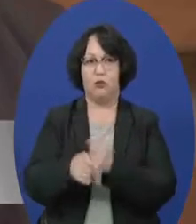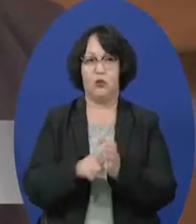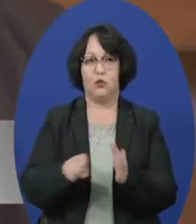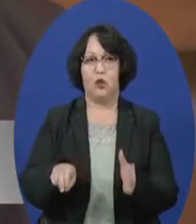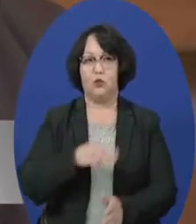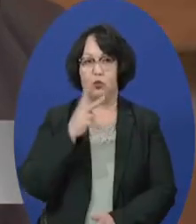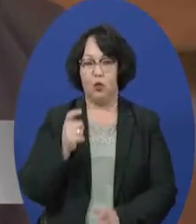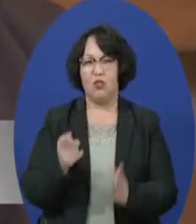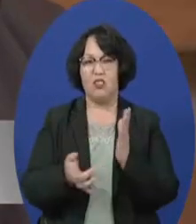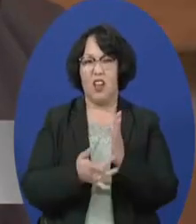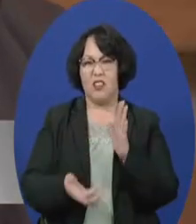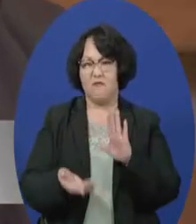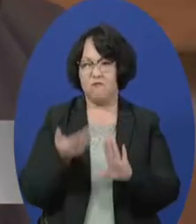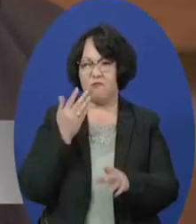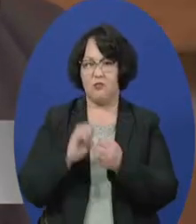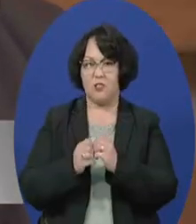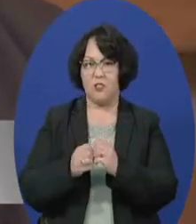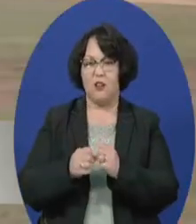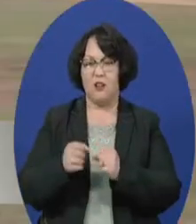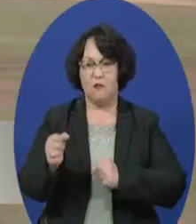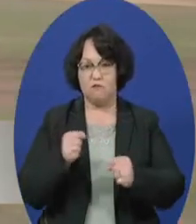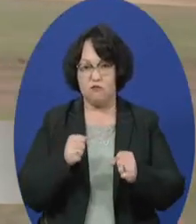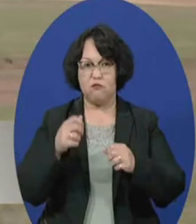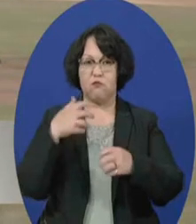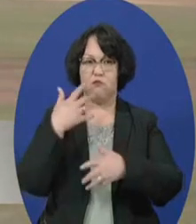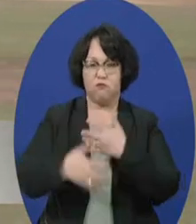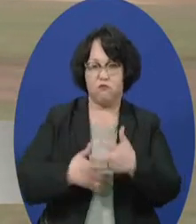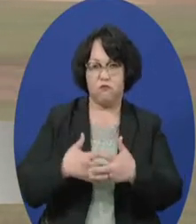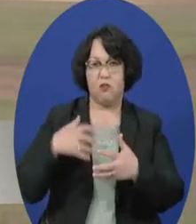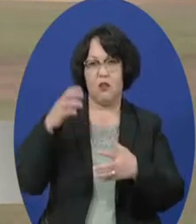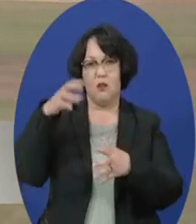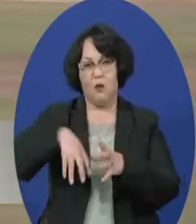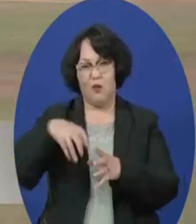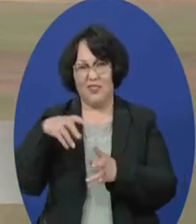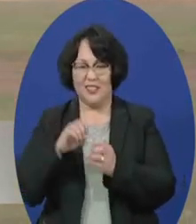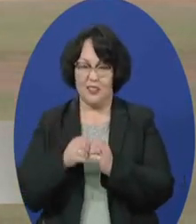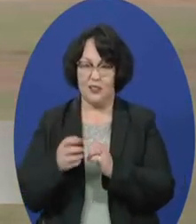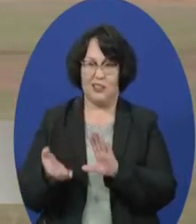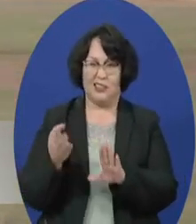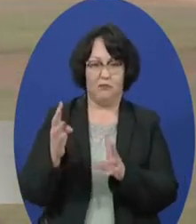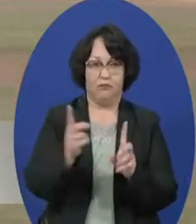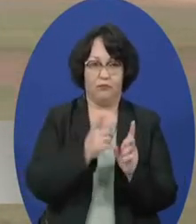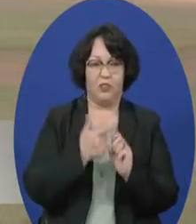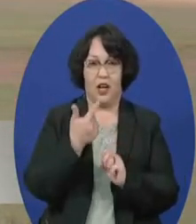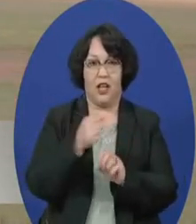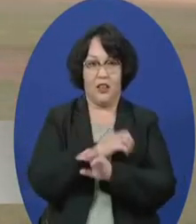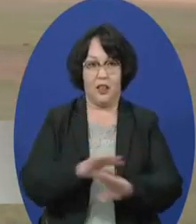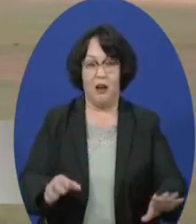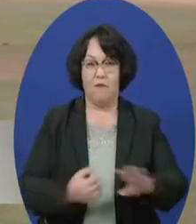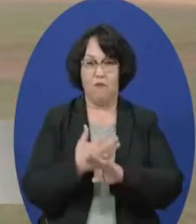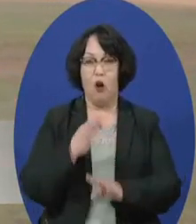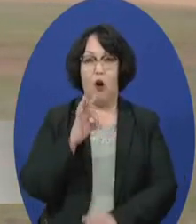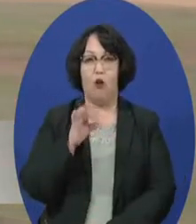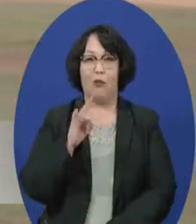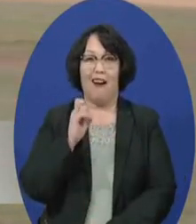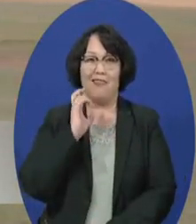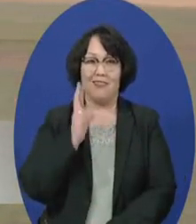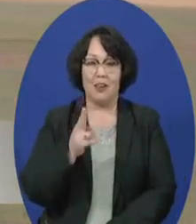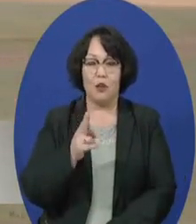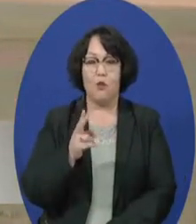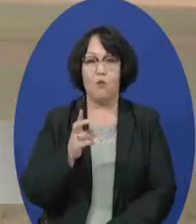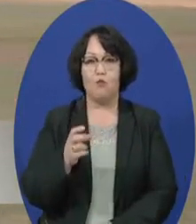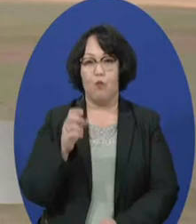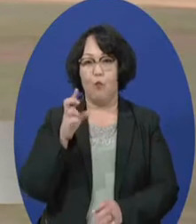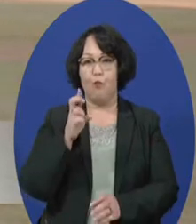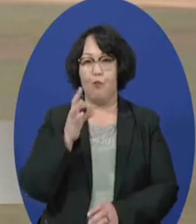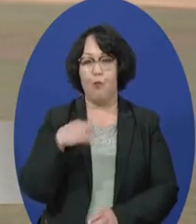компани техникийн шинжилгээг тасралтгүй хийж гаагаас авах ургацын хэмжээг нэмэгдүүлж иржээ. Тэд үрийн шинжилгээлт хийж органик бордоо ашиглан хөрсний